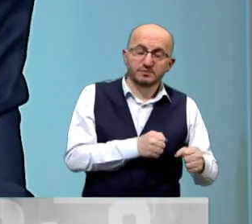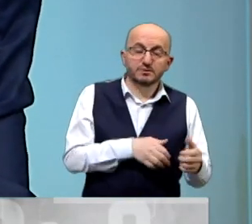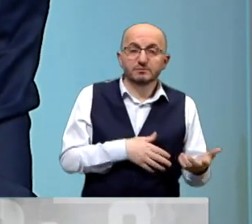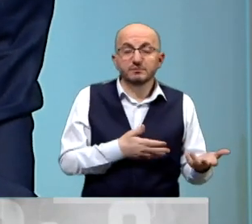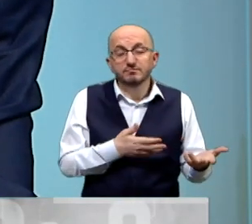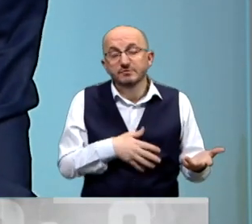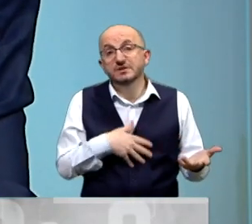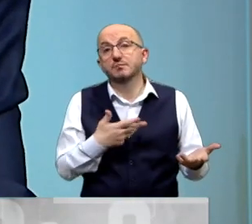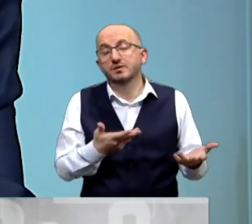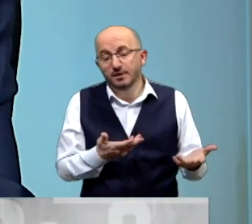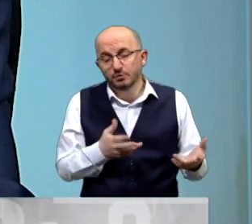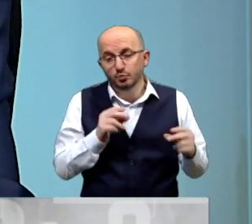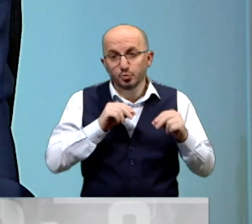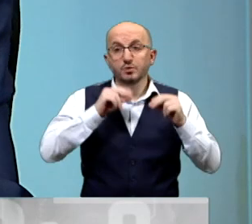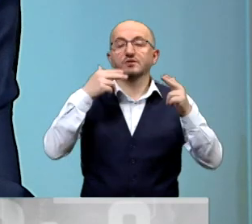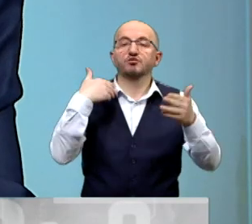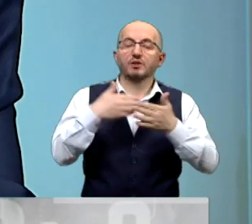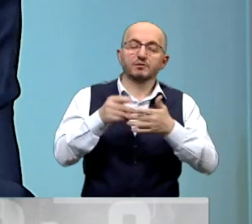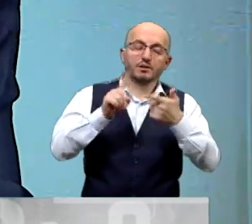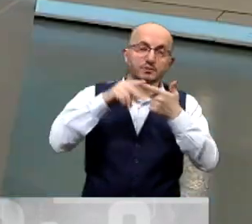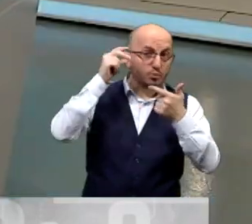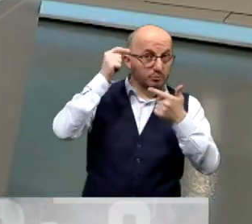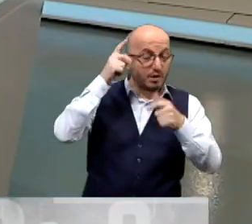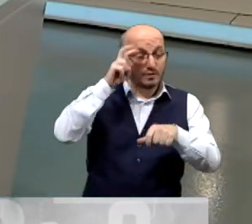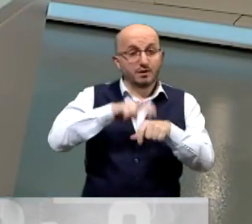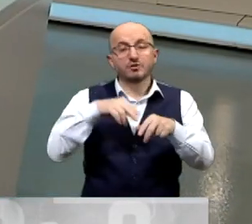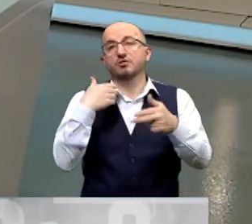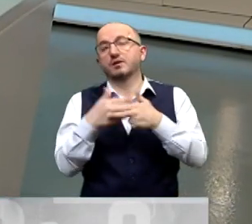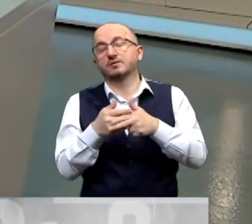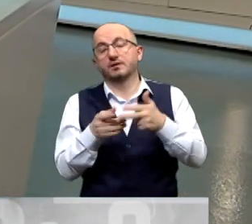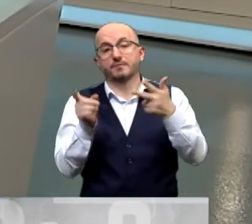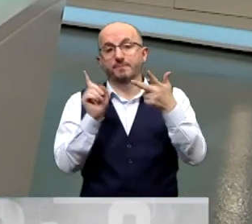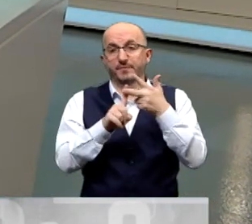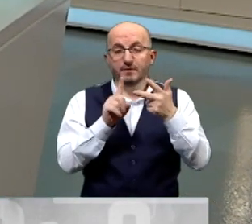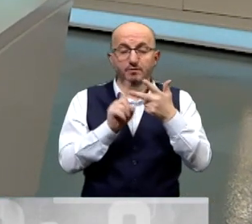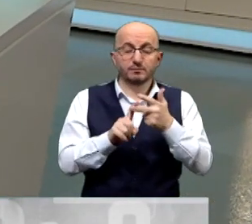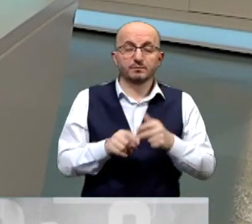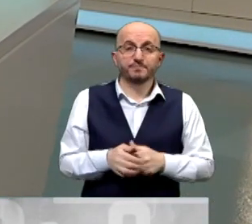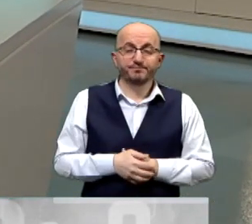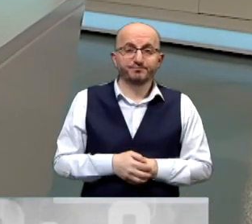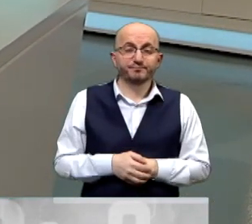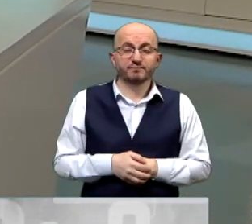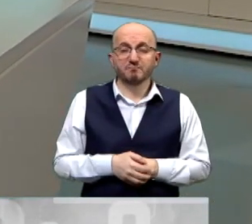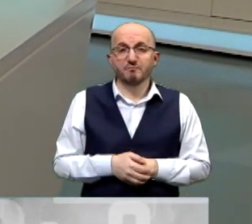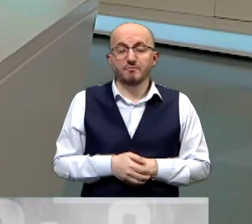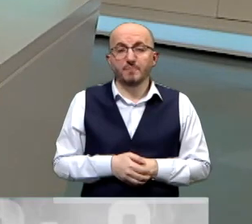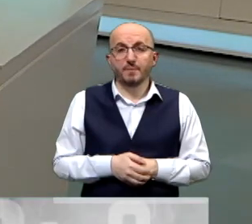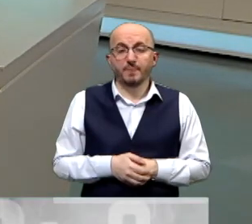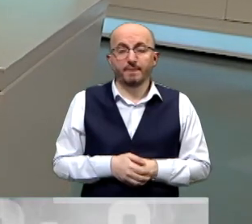değil uyanıncaya kadar unutmuş hatırlayıncaya kadar efendime söyleyeyim